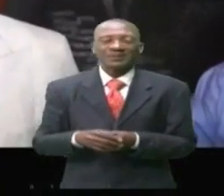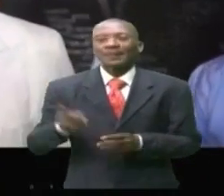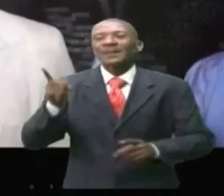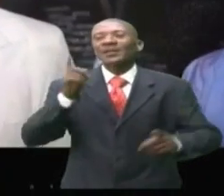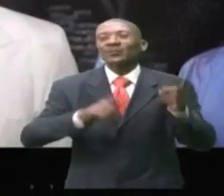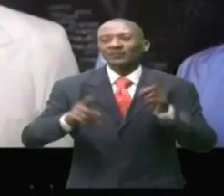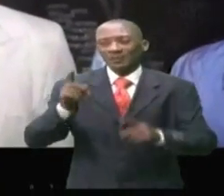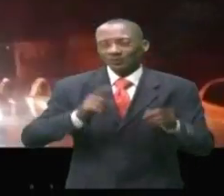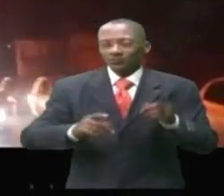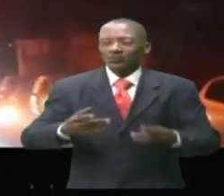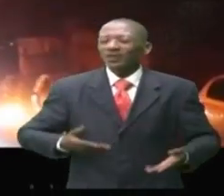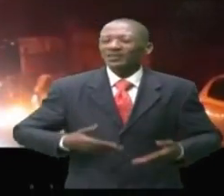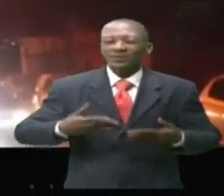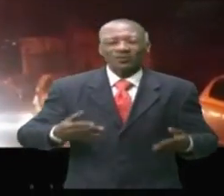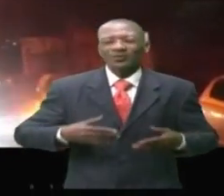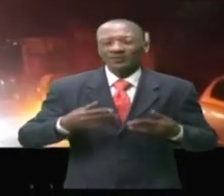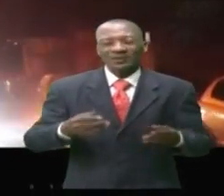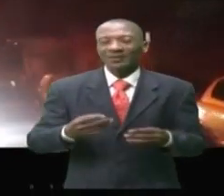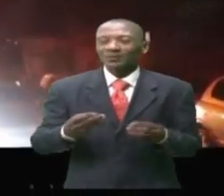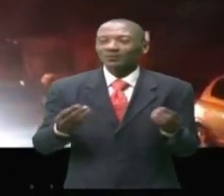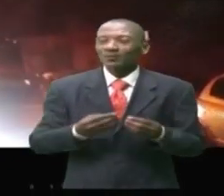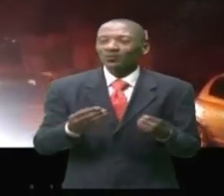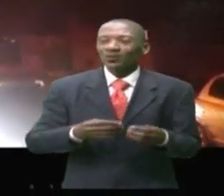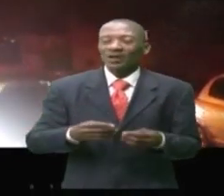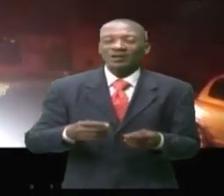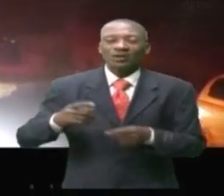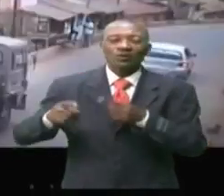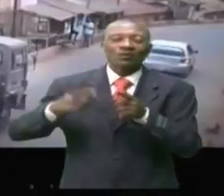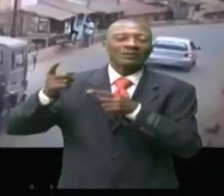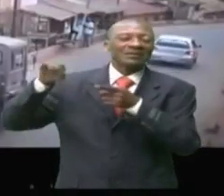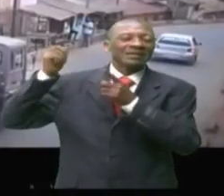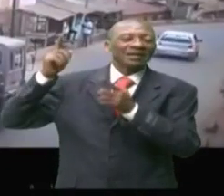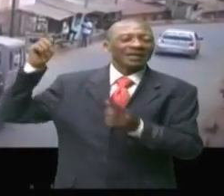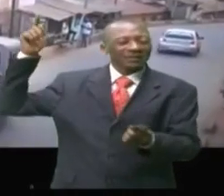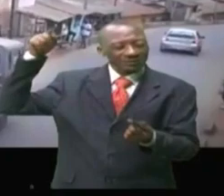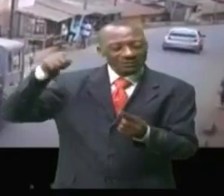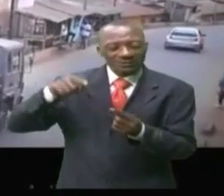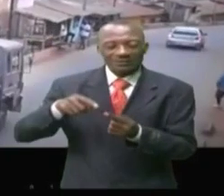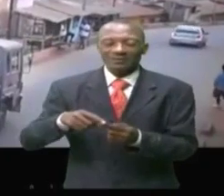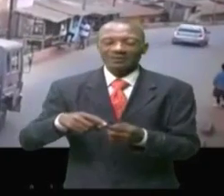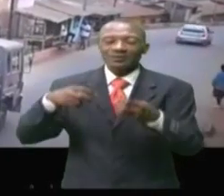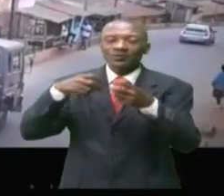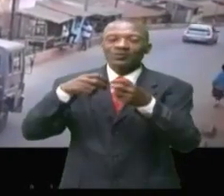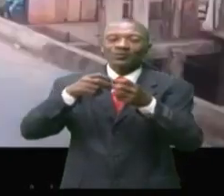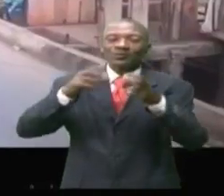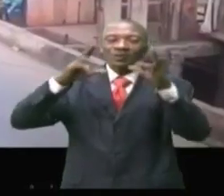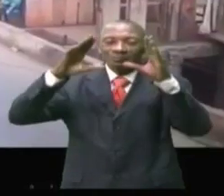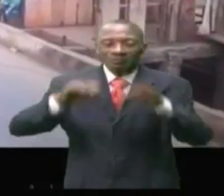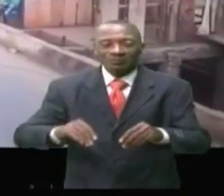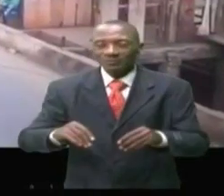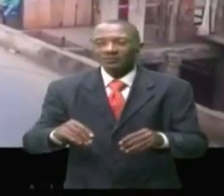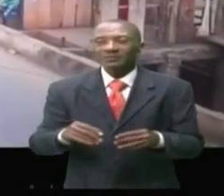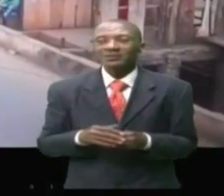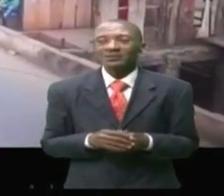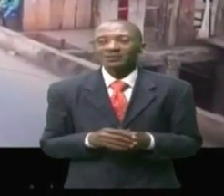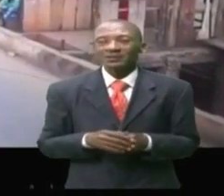volonté politique, cette avenue voit pour la première fois l'éclairage public depuis son existence. Notons que, long de plus de